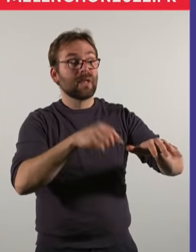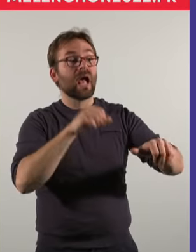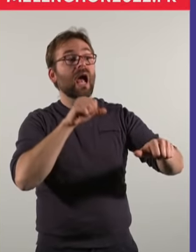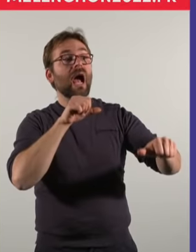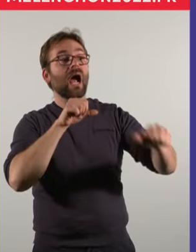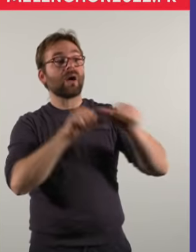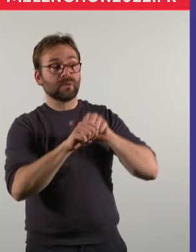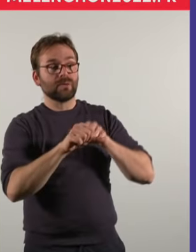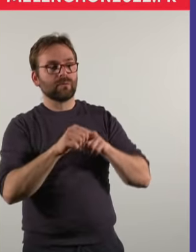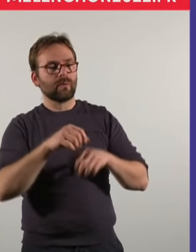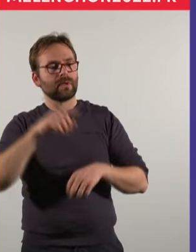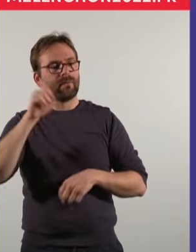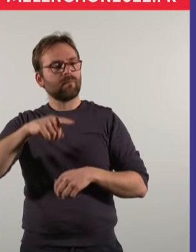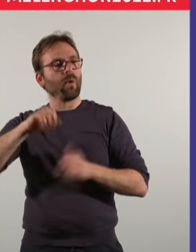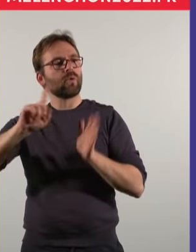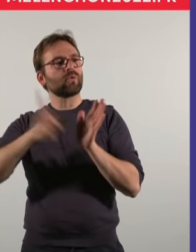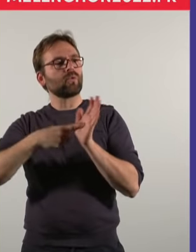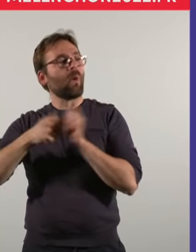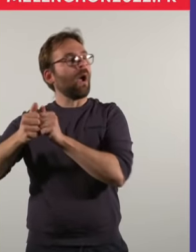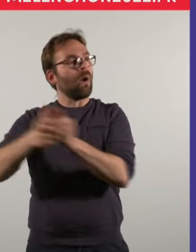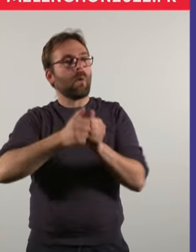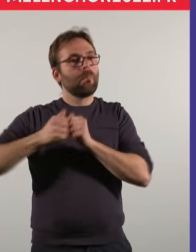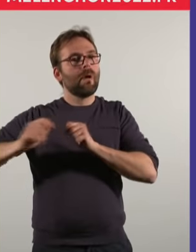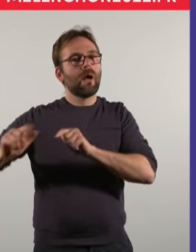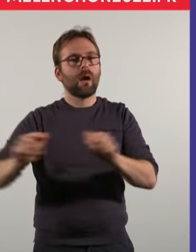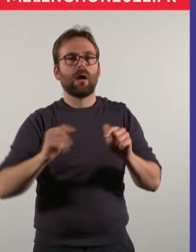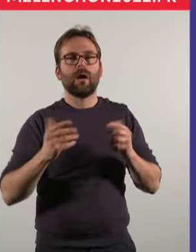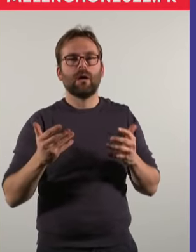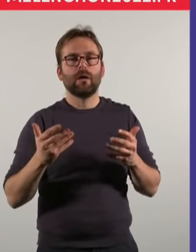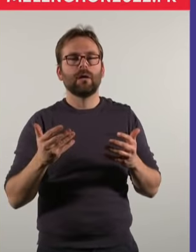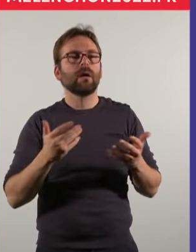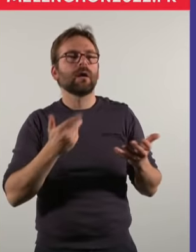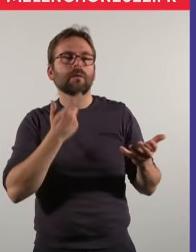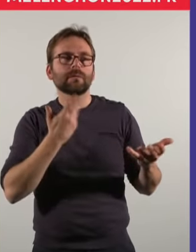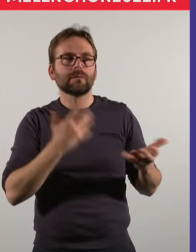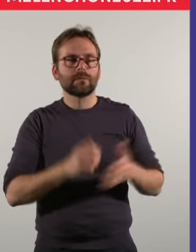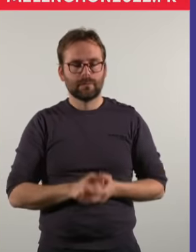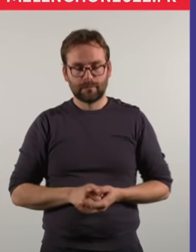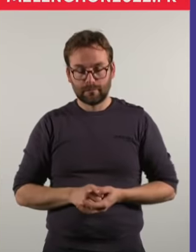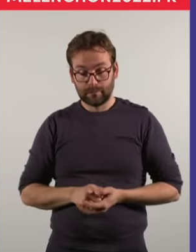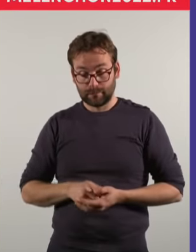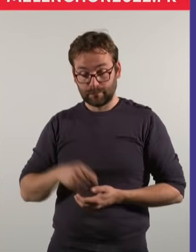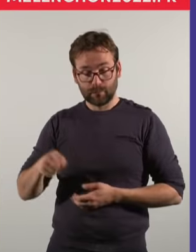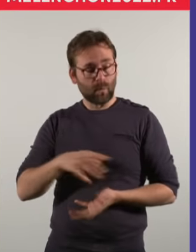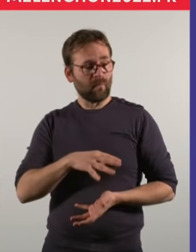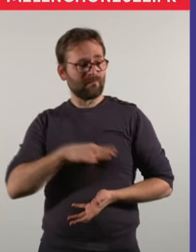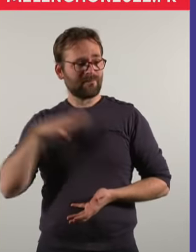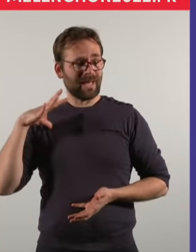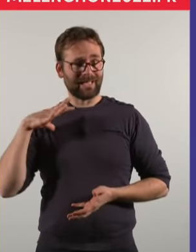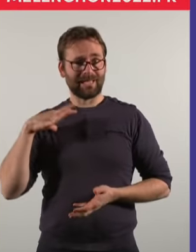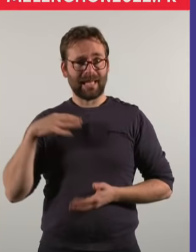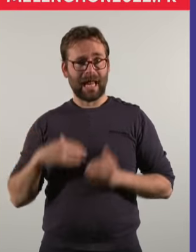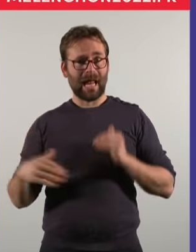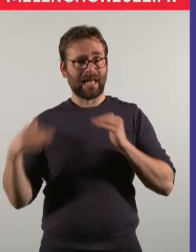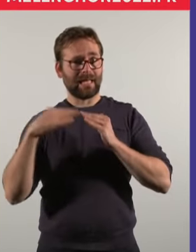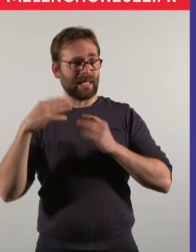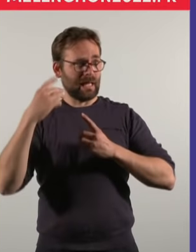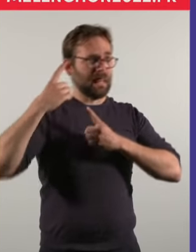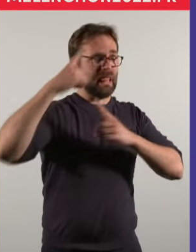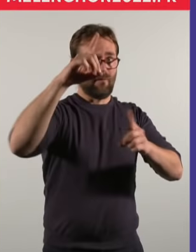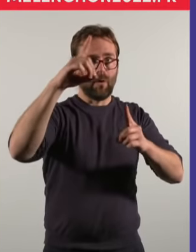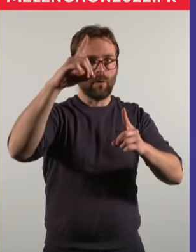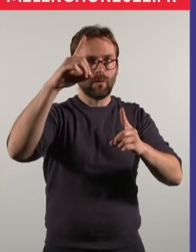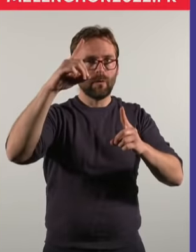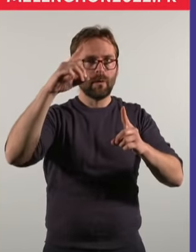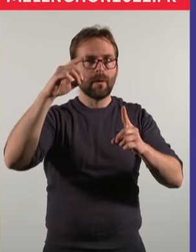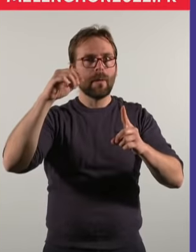qu'elle soit portée comme un droit commun. C'est-à-dire qu'on défend sa dignité et son égalité quand on